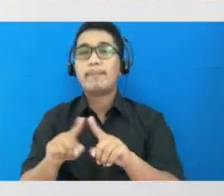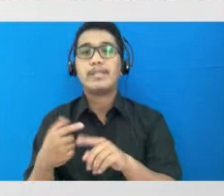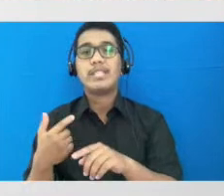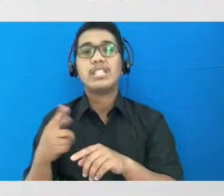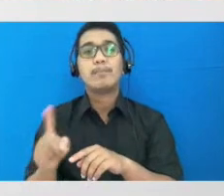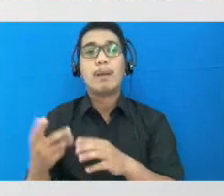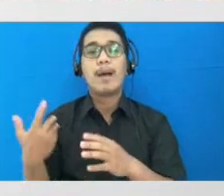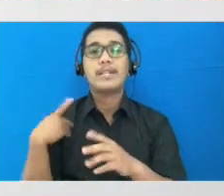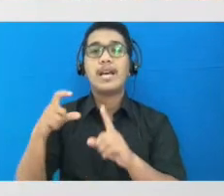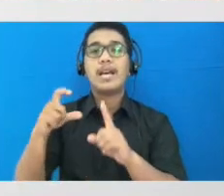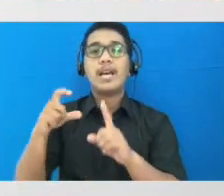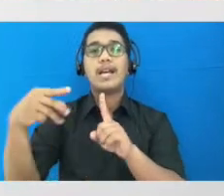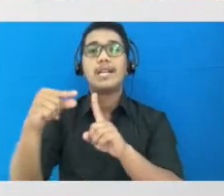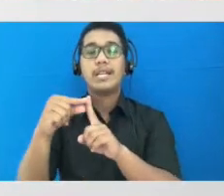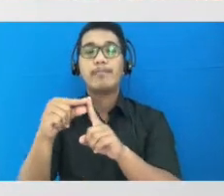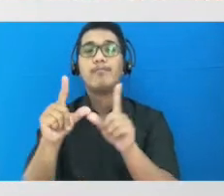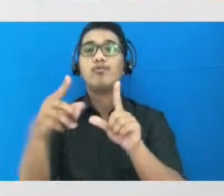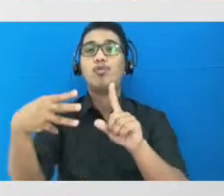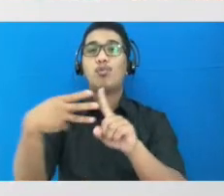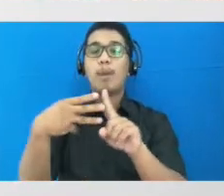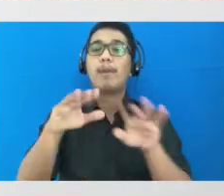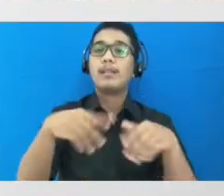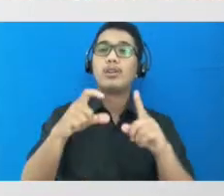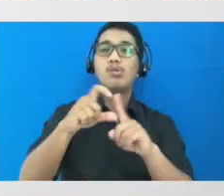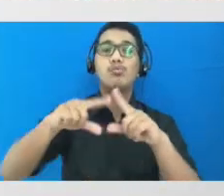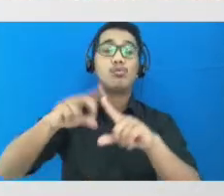itu akhirnya kontrol juga bisa